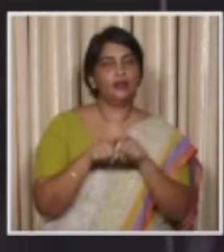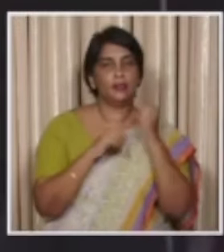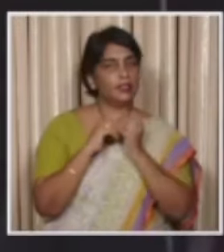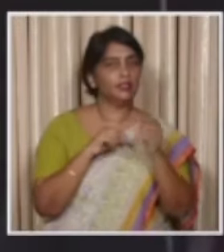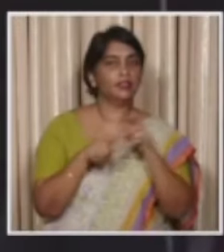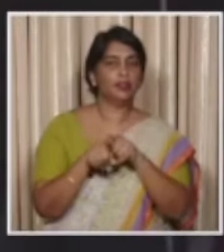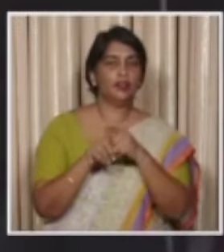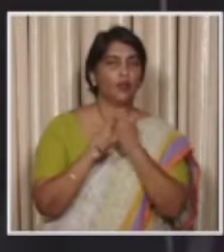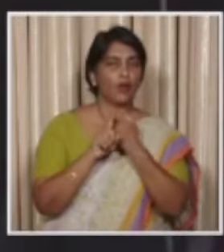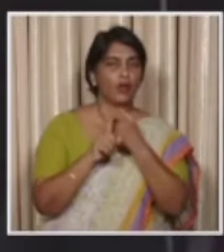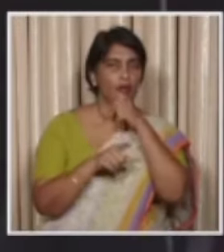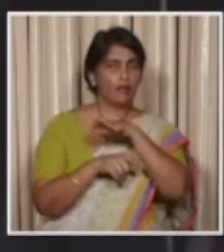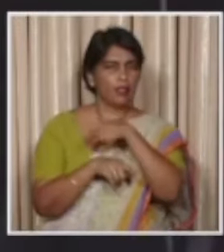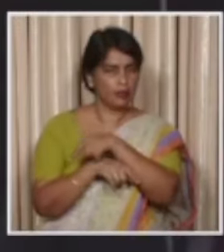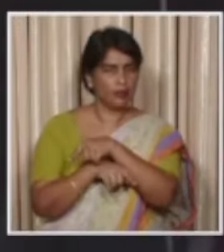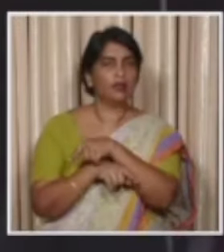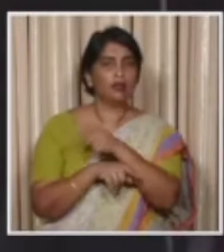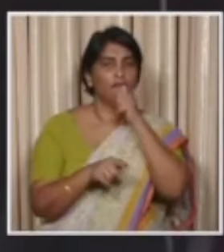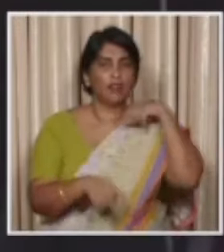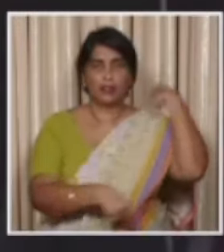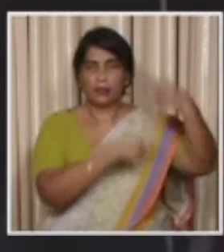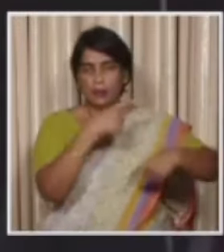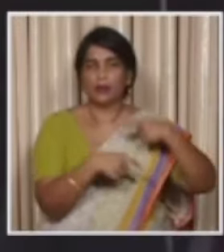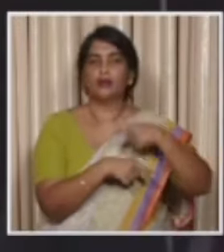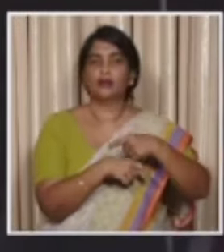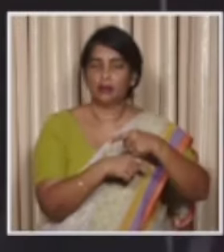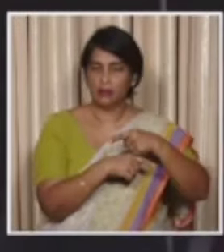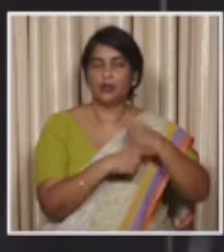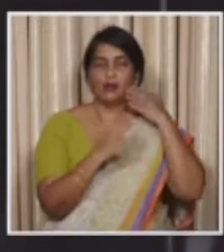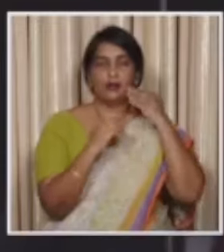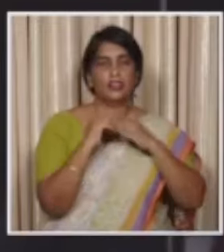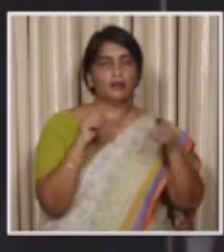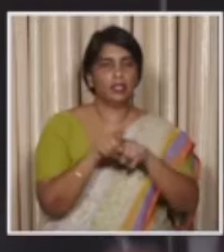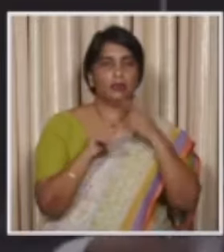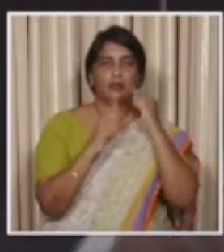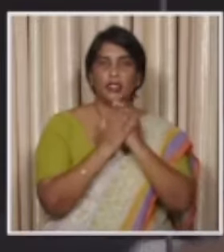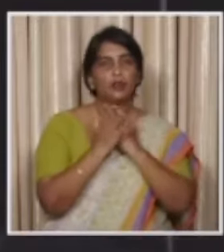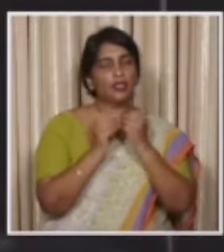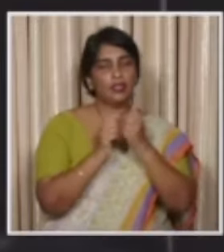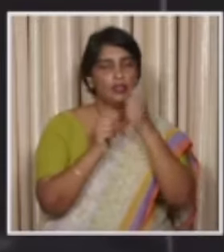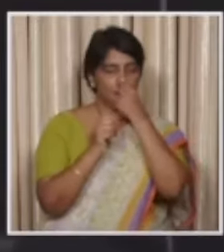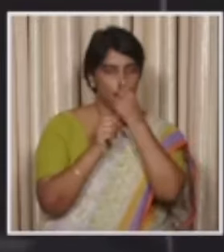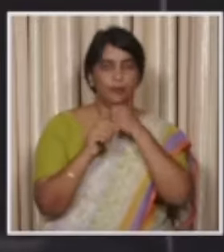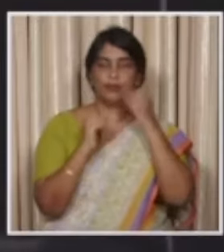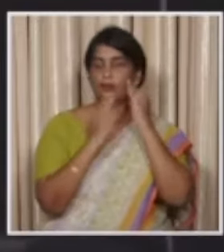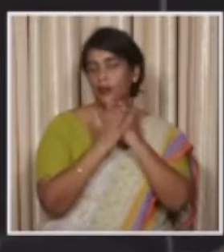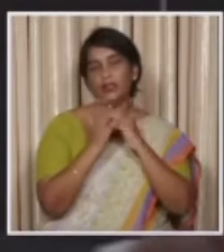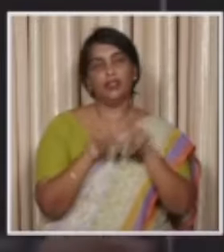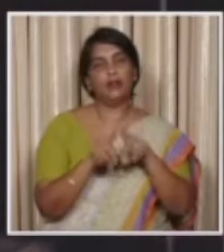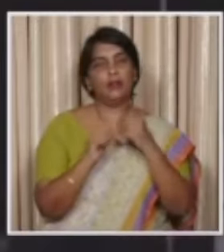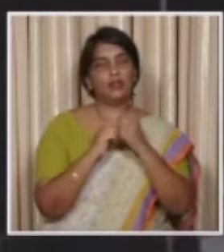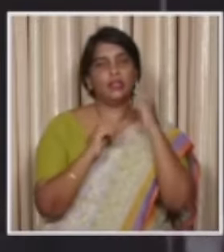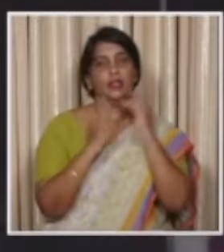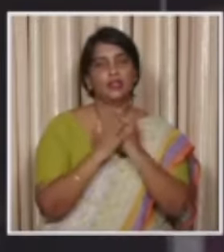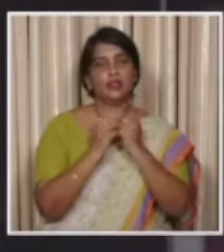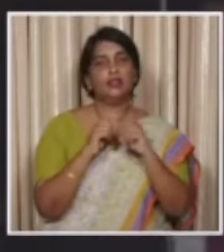හන්දියේ එතනින් තමයි වතුර කැරකෙන්න ගන්නෙ. ඒ නිසා එතන අර එහා පැත්තේ බීගම පැත්තට දාලා තියෙන වගේ තාප්පයක් වැනි ආකාරයක වතුර